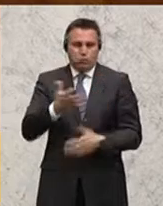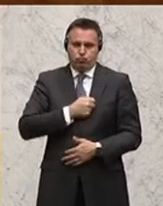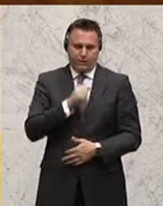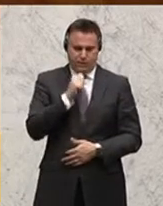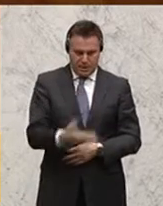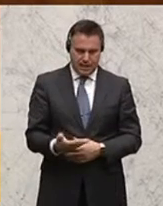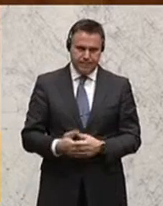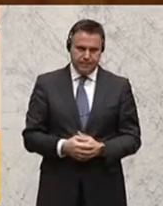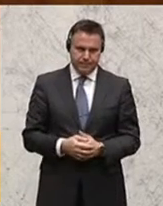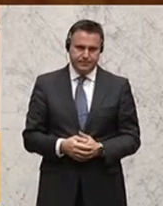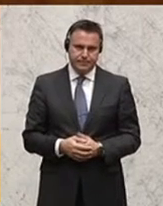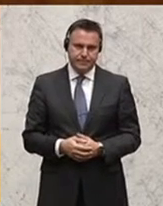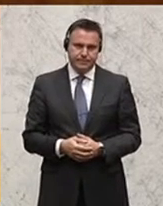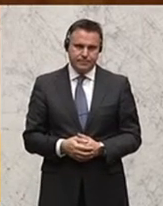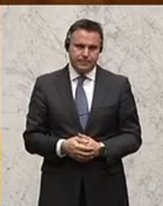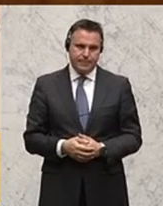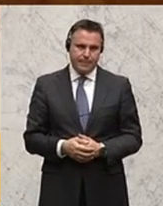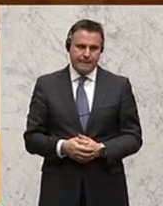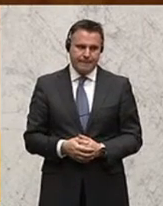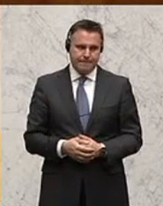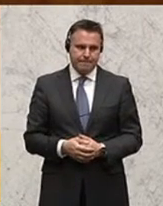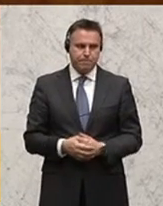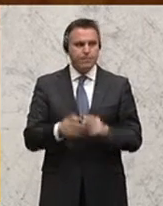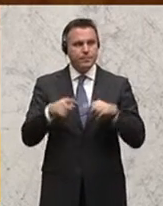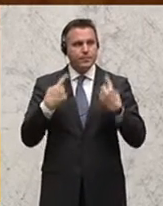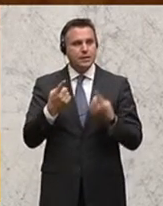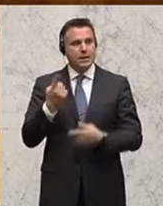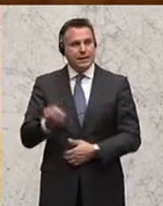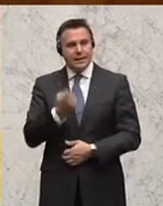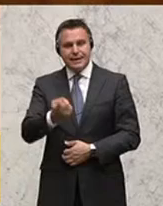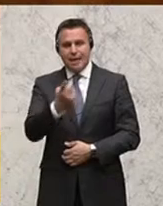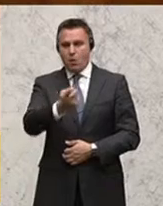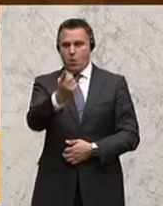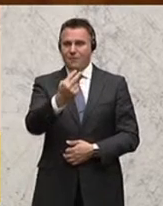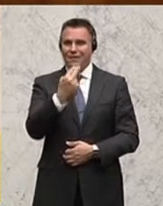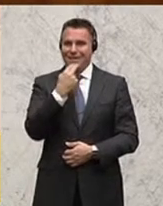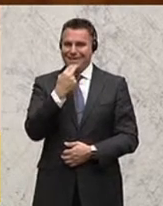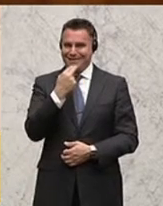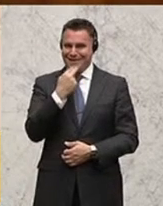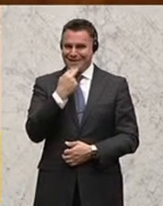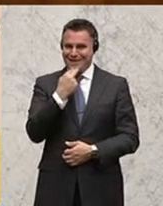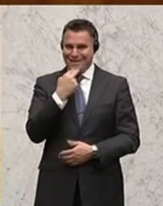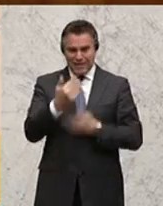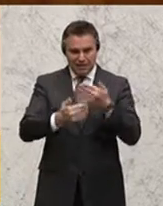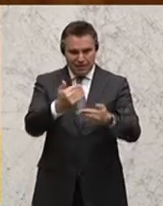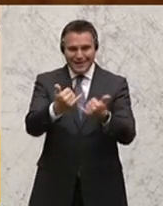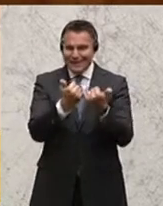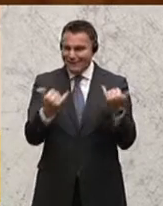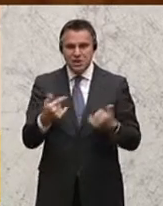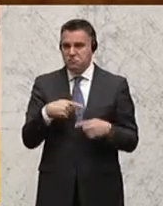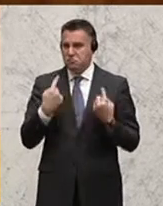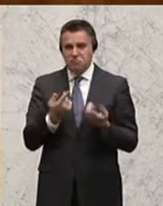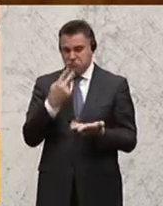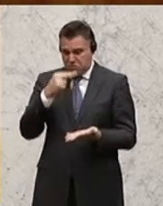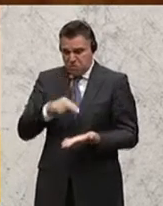herunterzukommen. Und dieses nachhaltige Energieszenario ist für uns nicht gegeben.